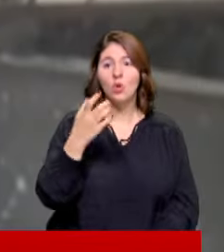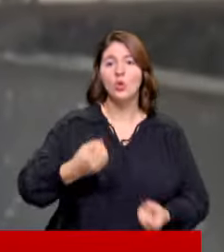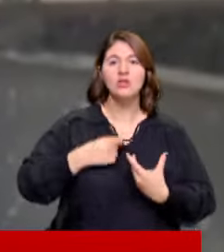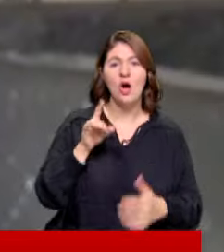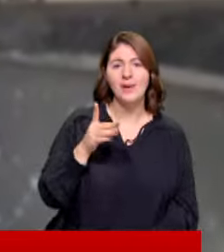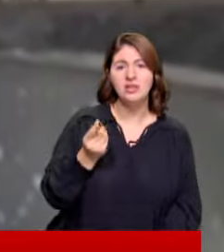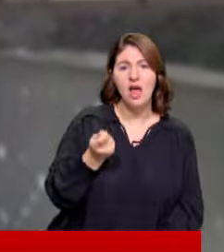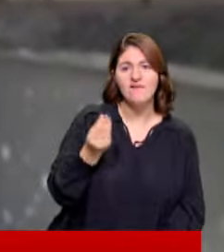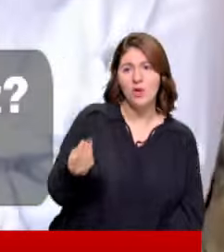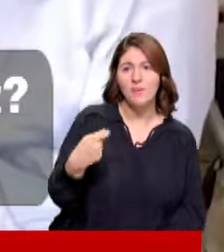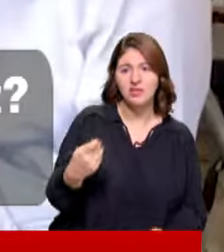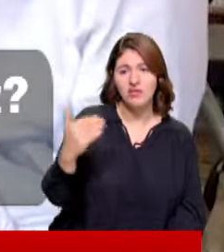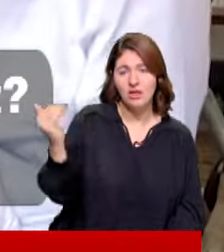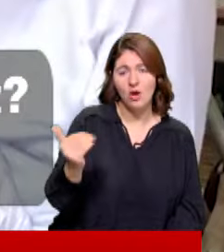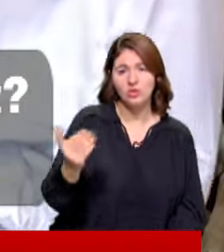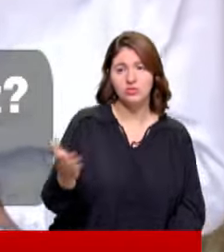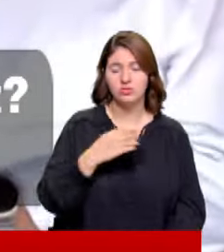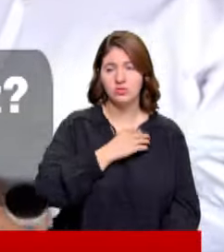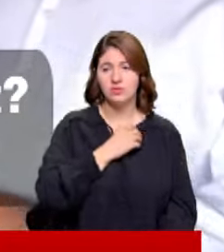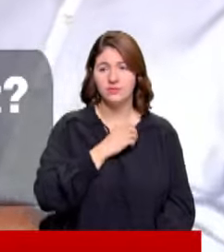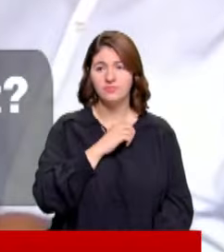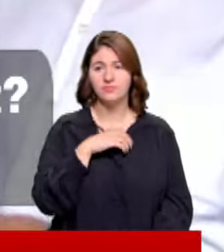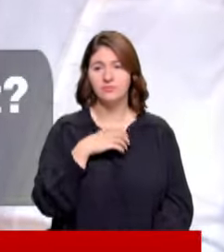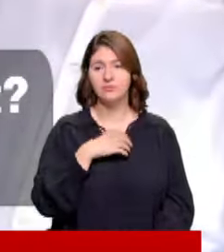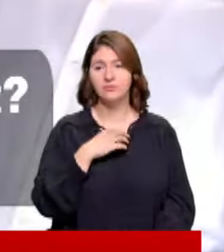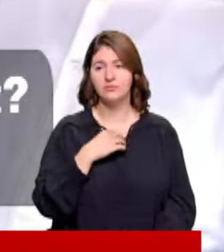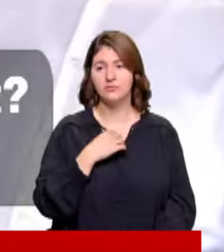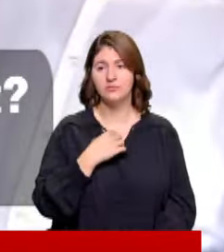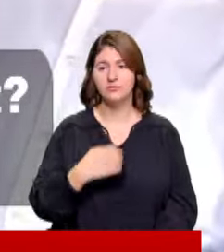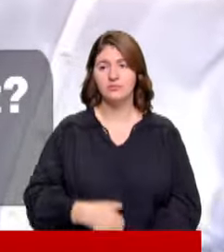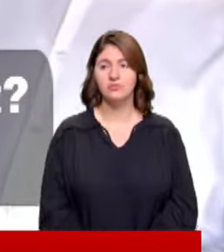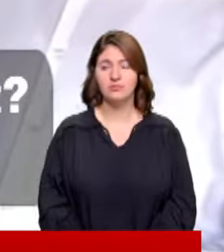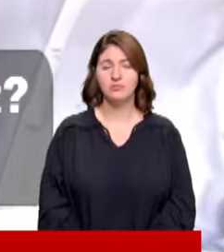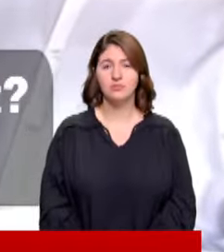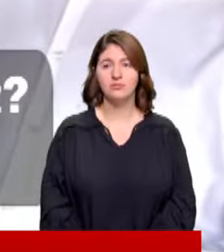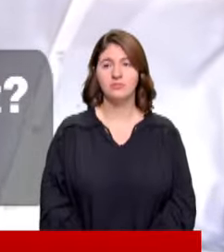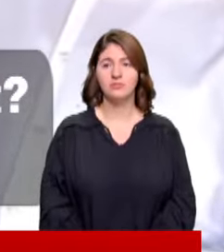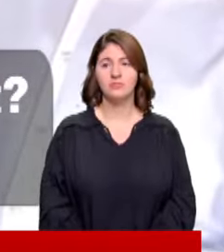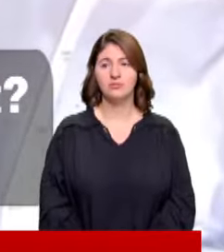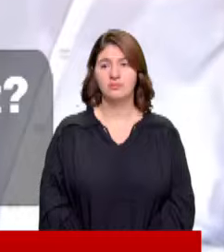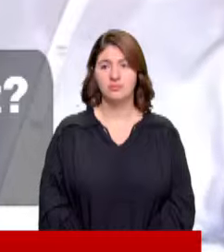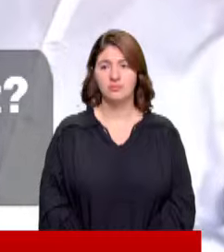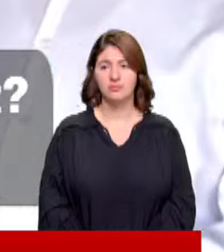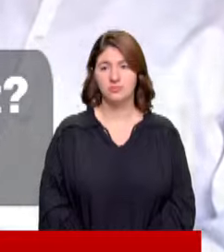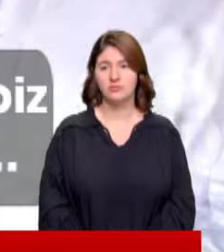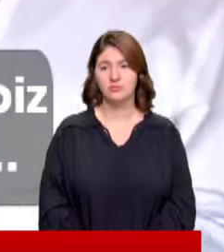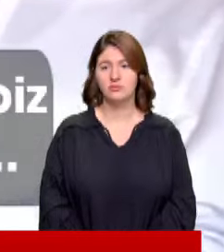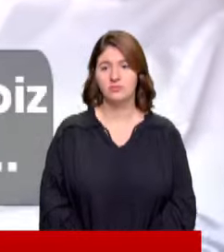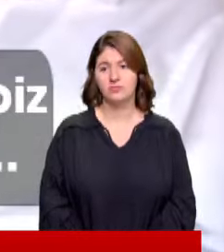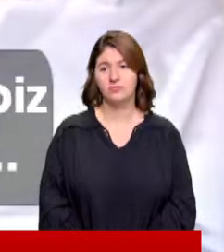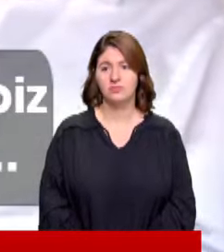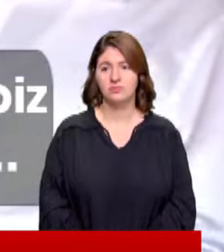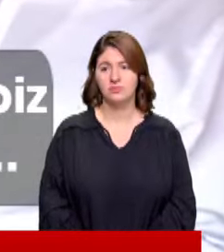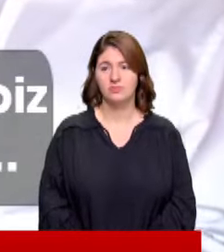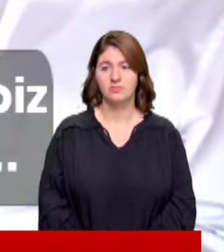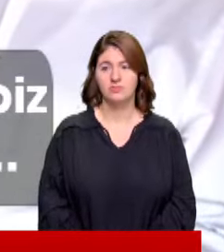veriyor. Maliyetinin de altında. Destek falan değil. Bana ne verecek biliyor musun? 2011 yılında benim sütüm ne kadar yem alıyorsun? Bana bunu